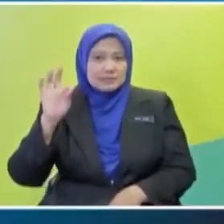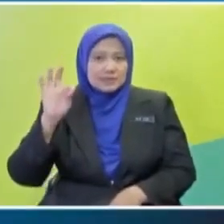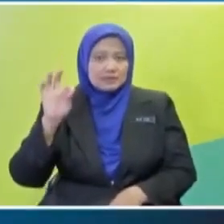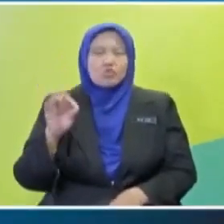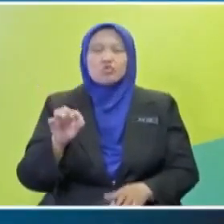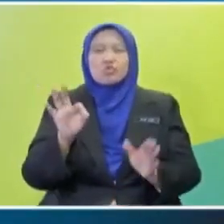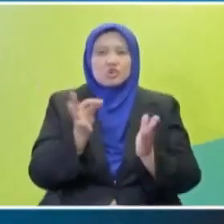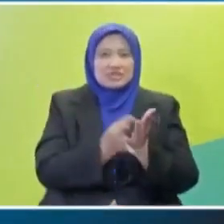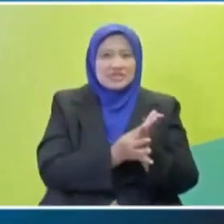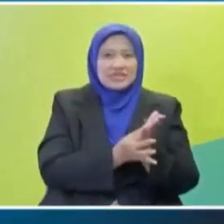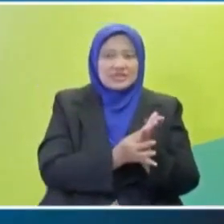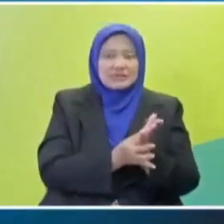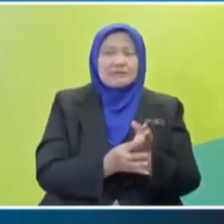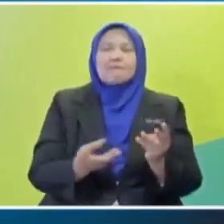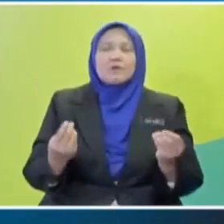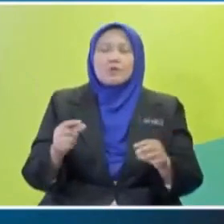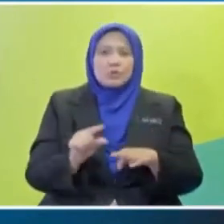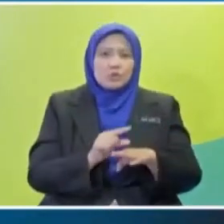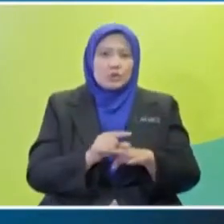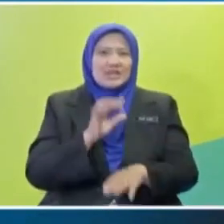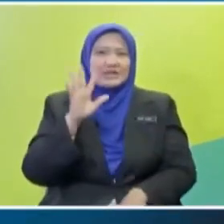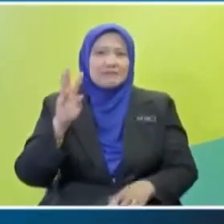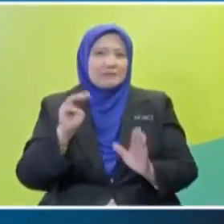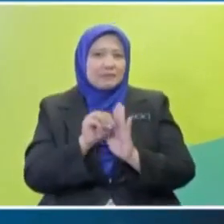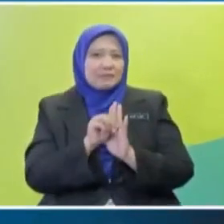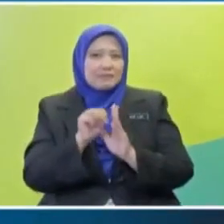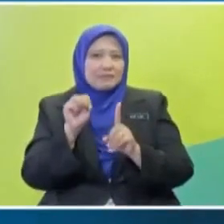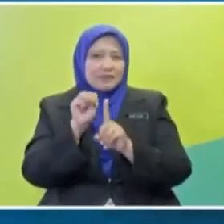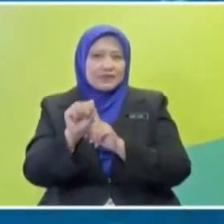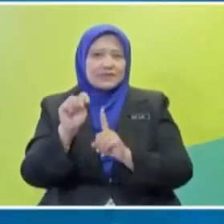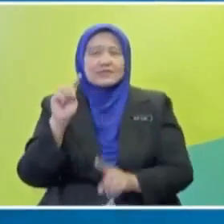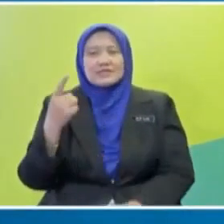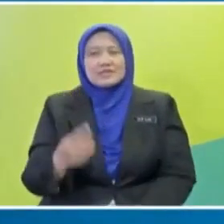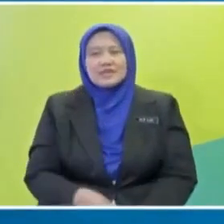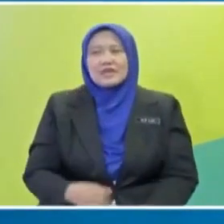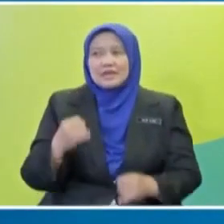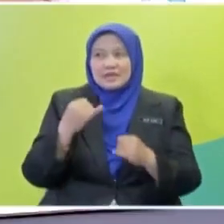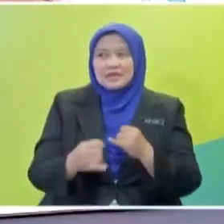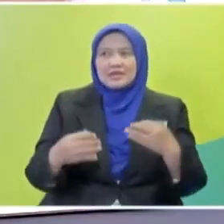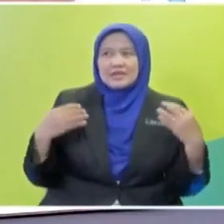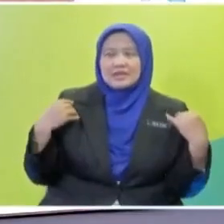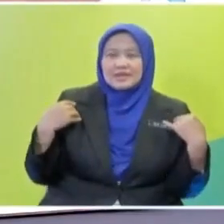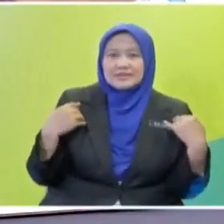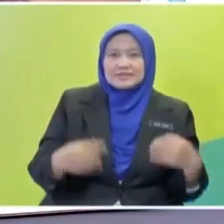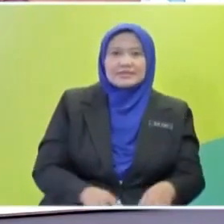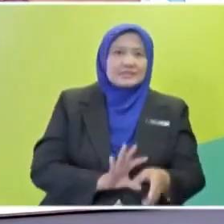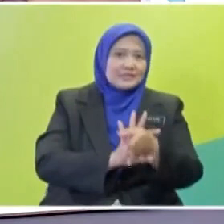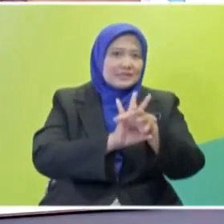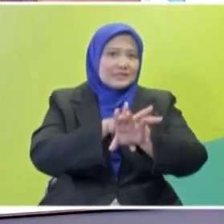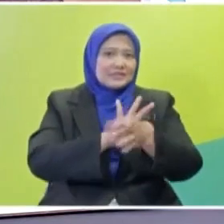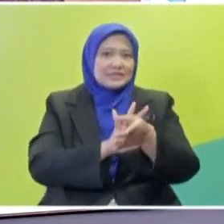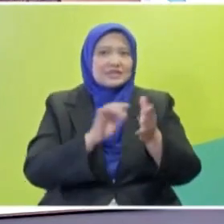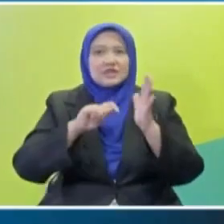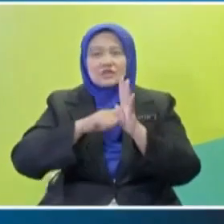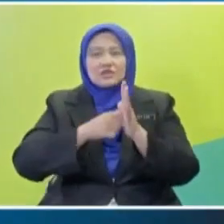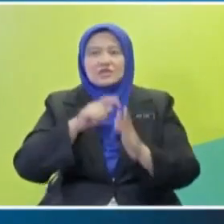jumlah. Okey, jadi kita kira. Okey, yang akhir sekali mesti ada gelang kunci. Ya, betul. Sebab kita buat gelang kunci. Gelang kunci 1.50